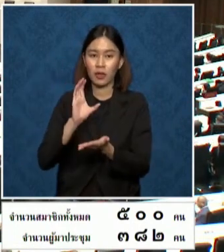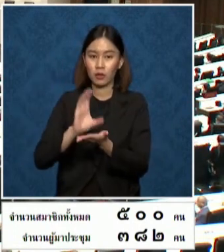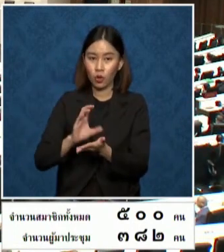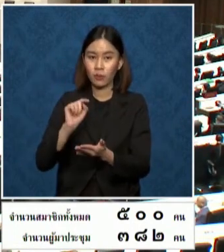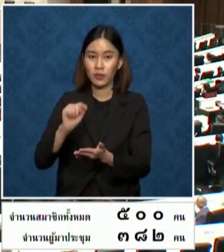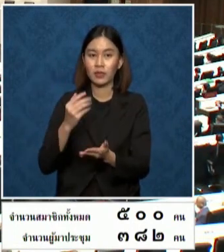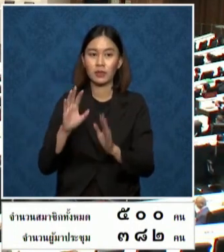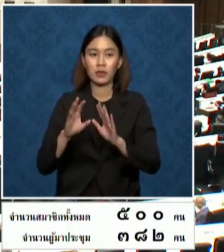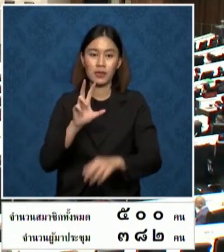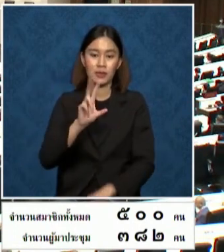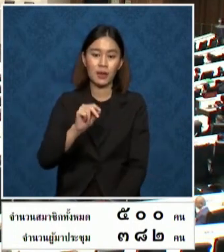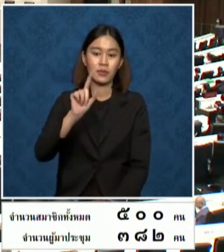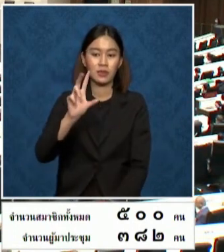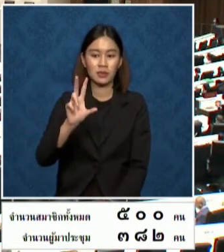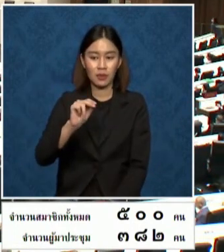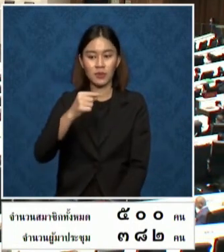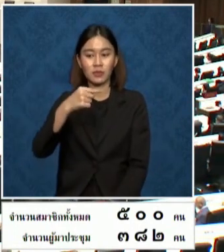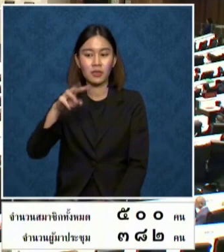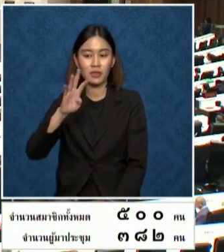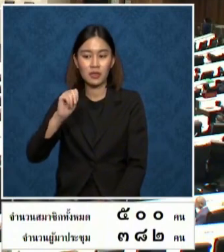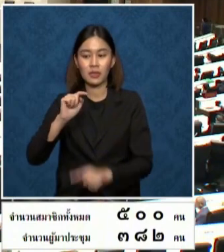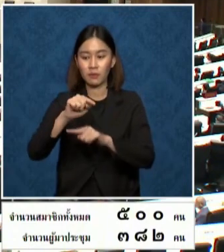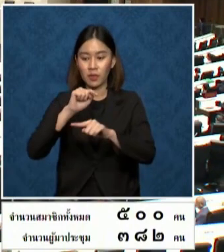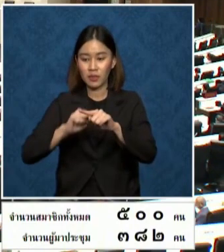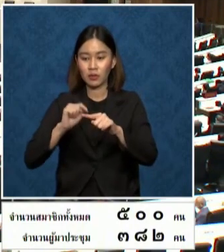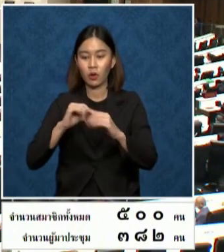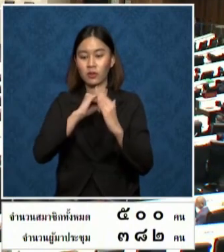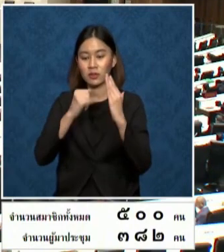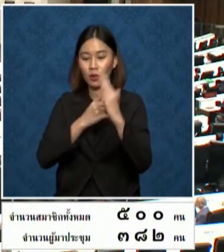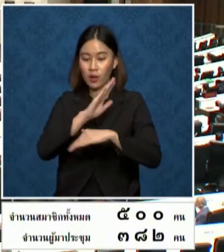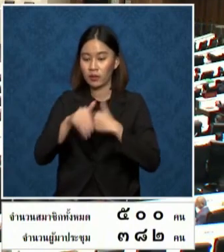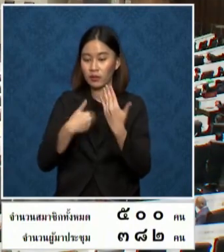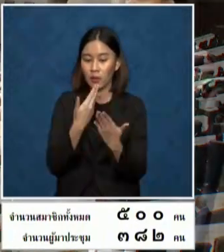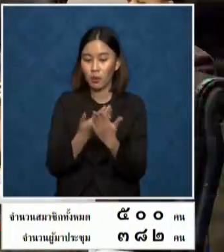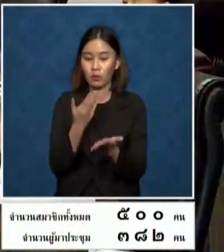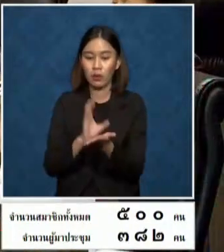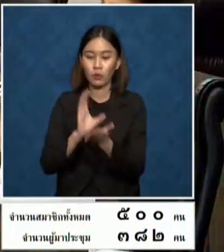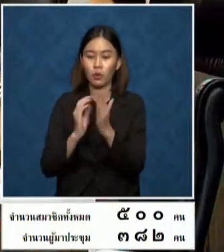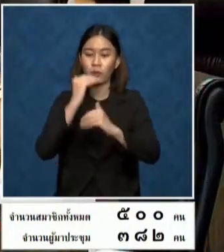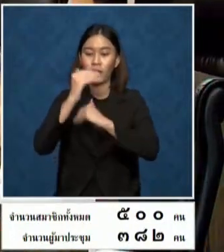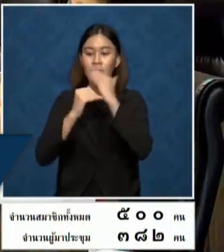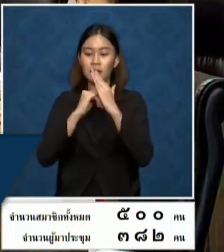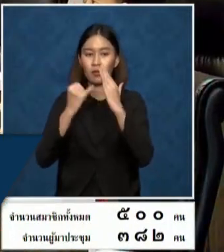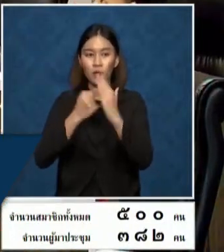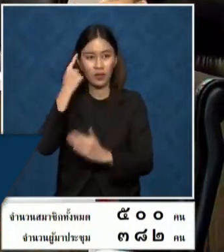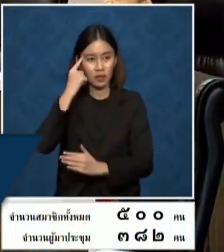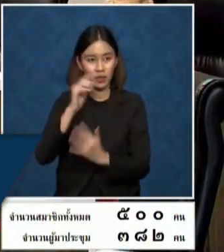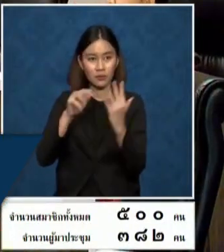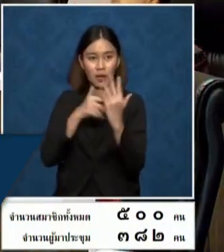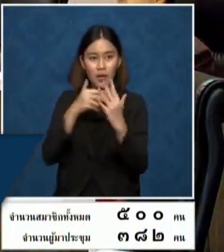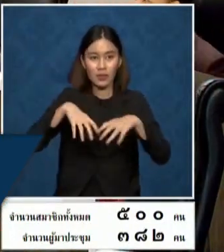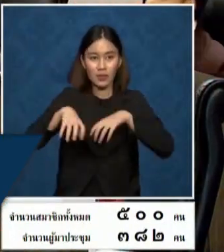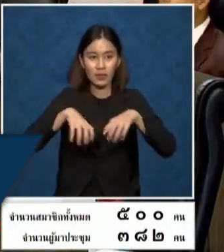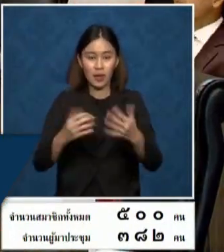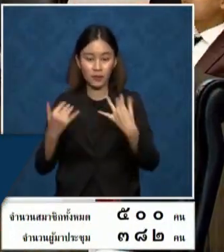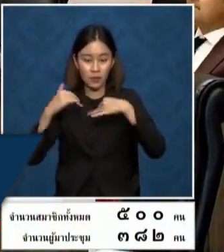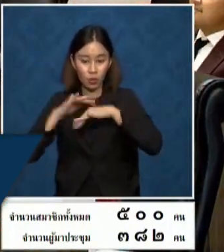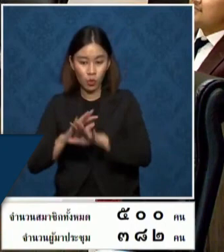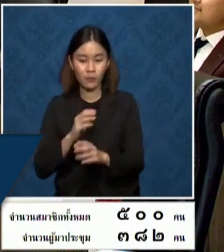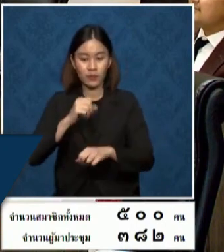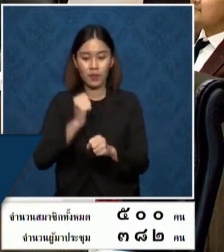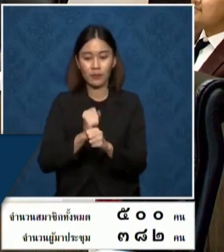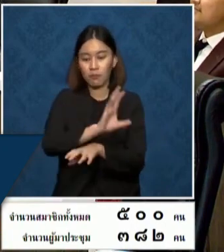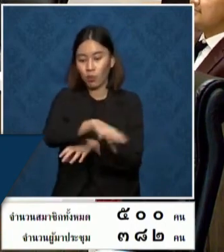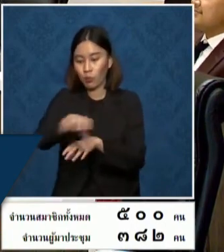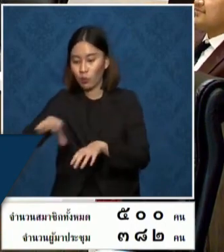ในส่วนนี้คิดเป็น30-40ของงบจังหวัดทั้งหมดซึ่งงบพัฒนาจังหวัดควรถูกวางแผนจากการมีส่วนร่วมของทุก